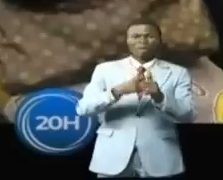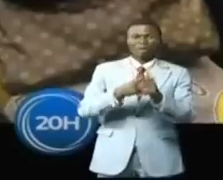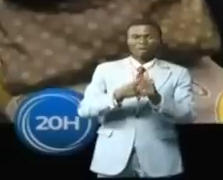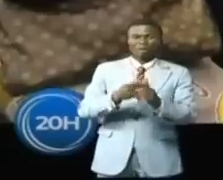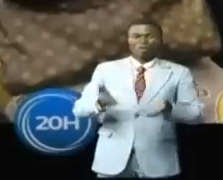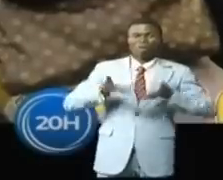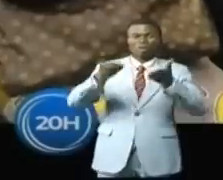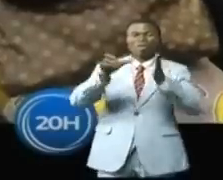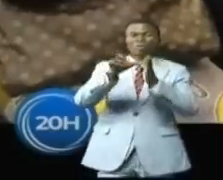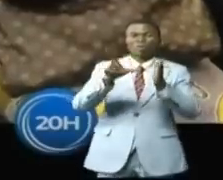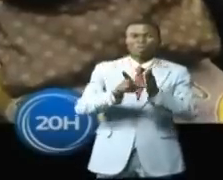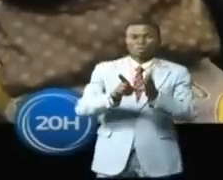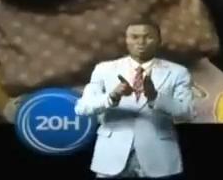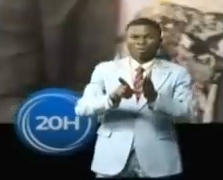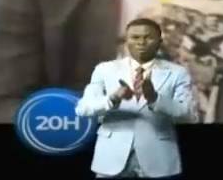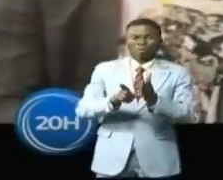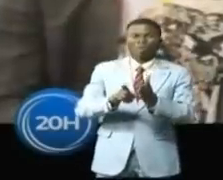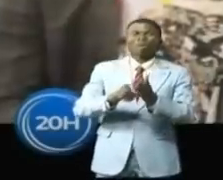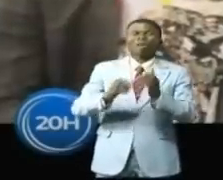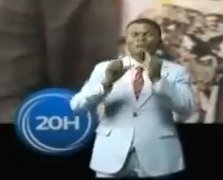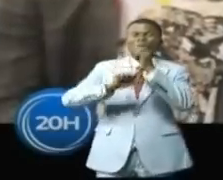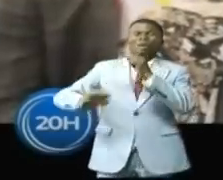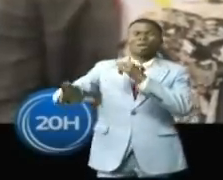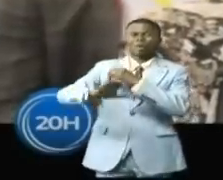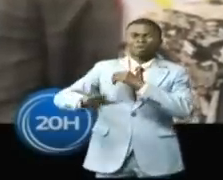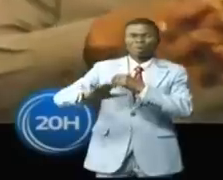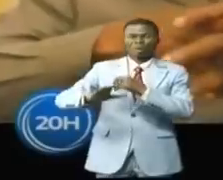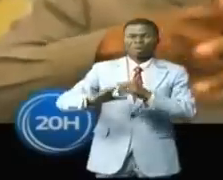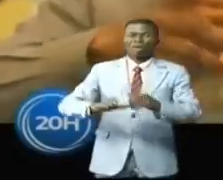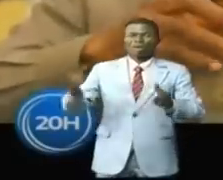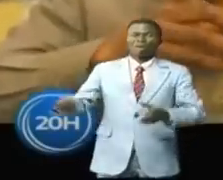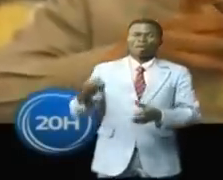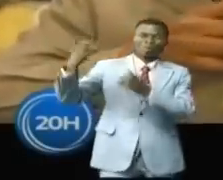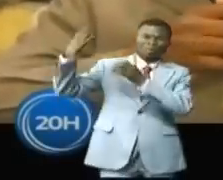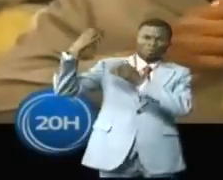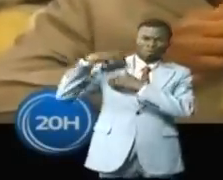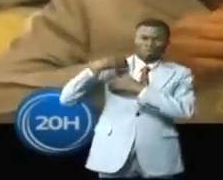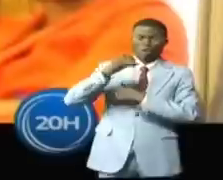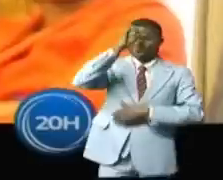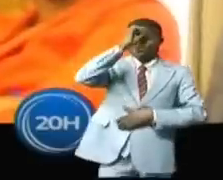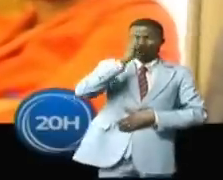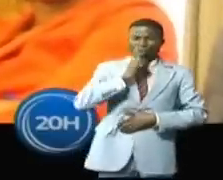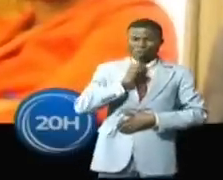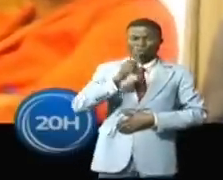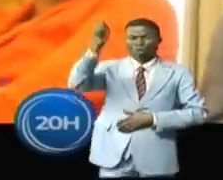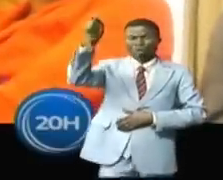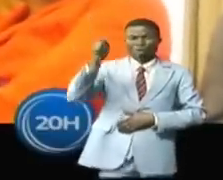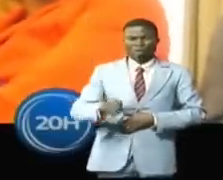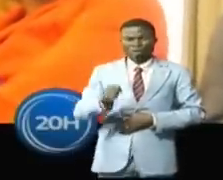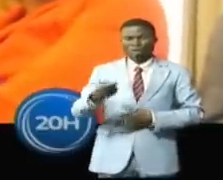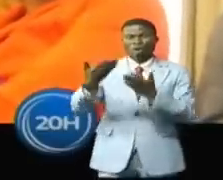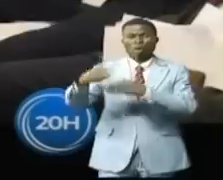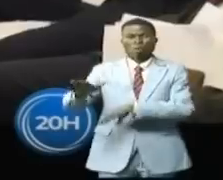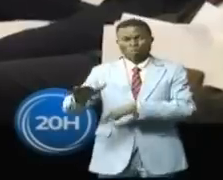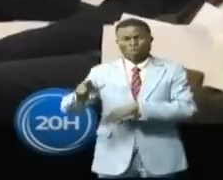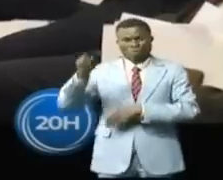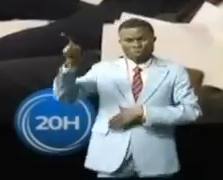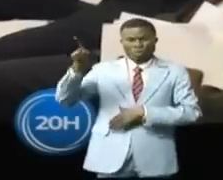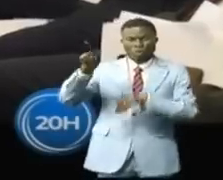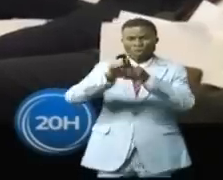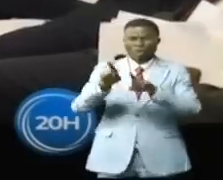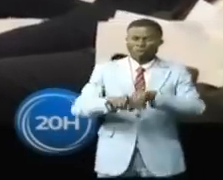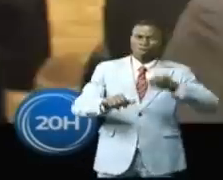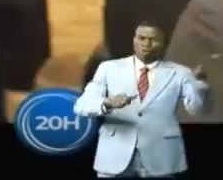proposition de la loi Pupille des Nations qui prévoit la prise en charge des orphelins, des militaires tombés sur les champs d'honneur et tant